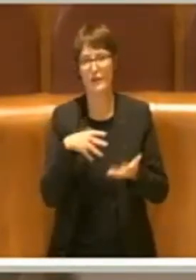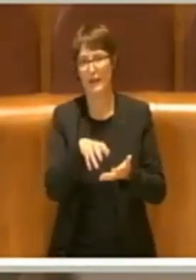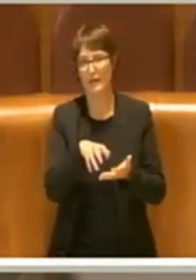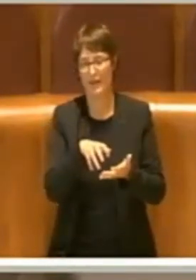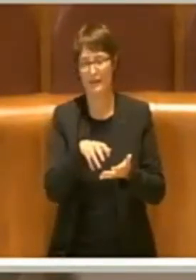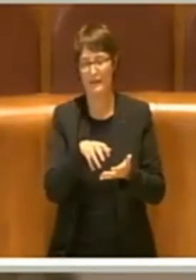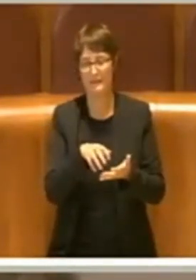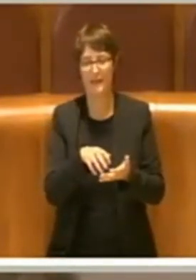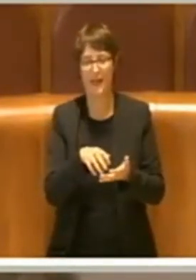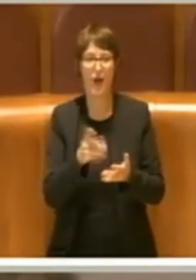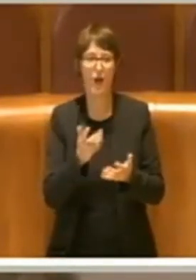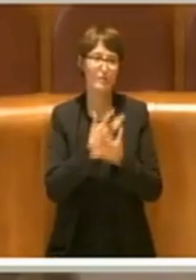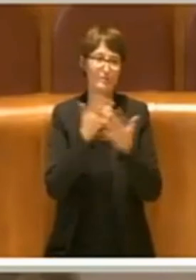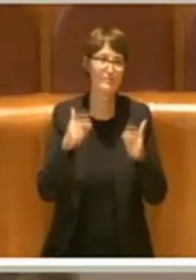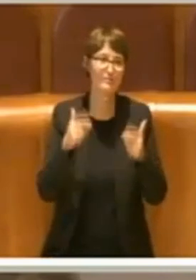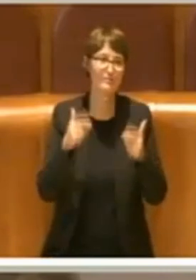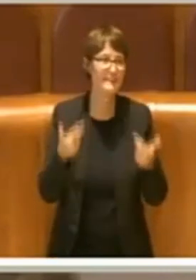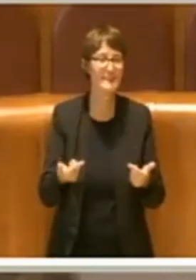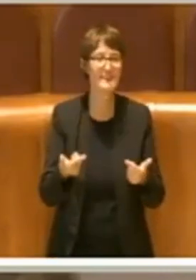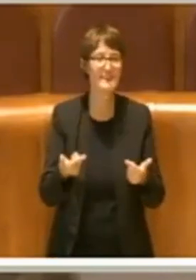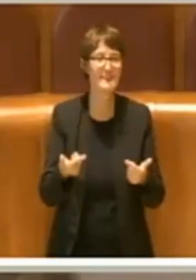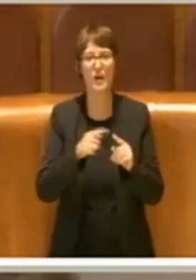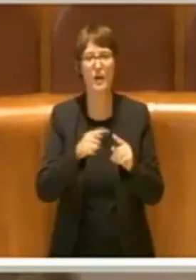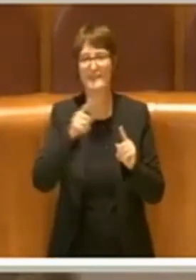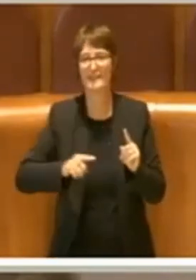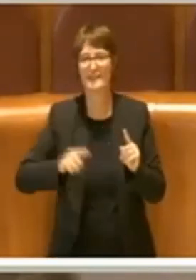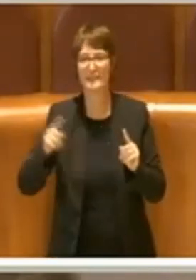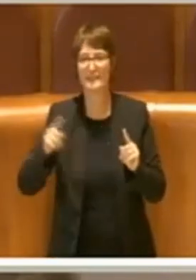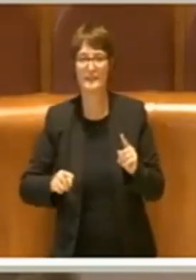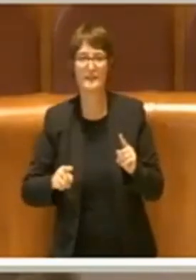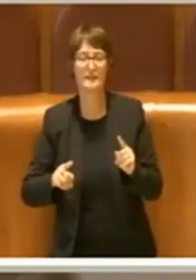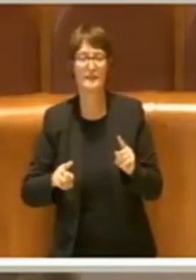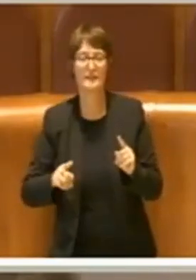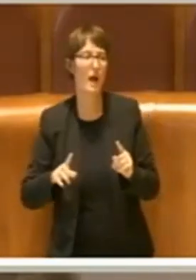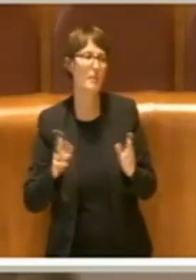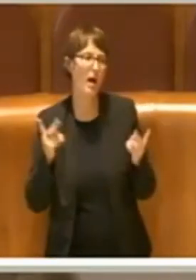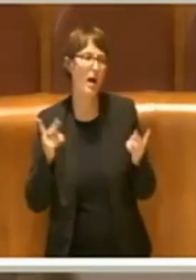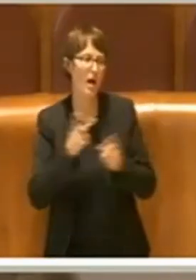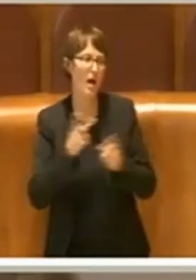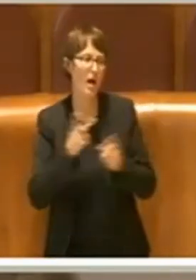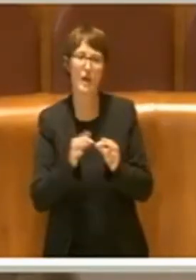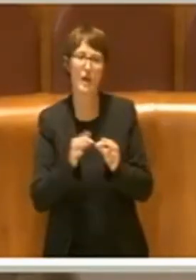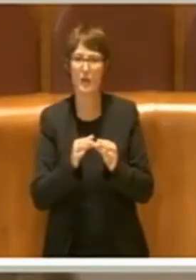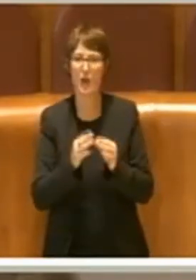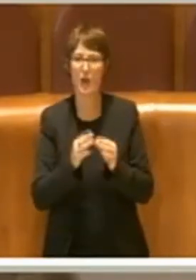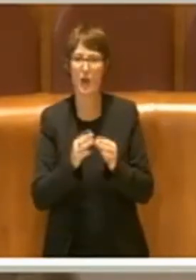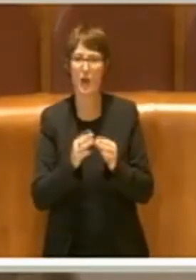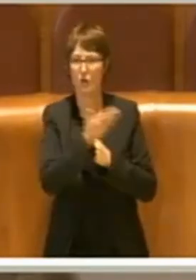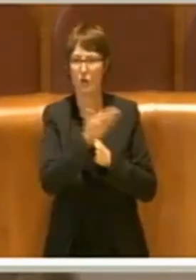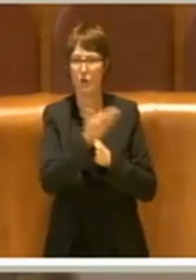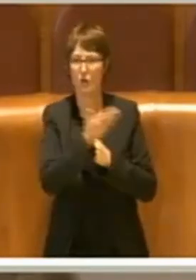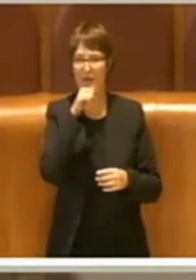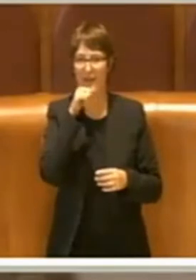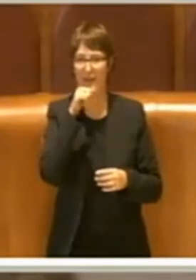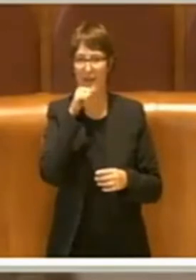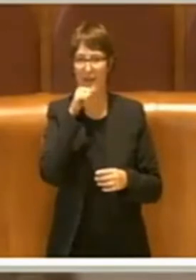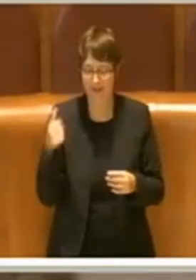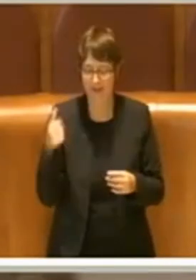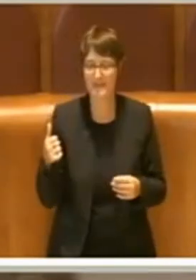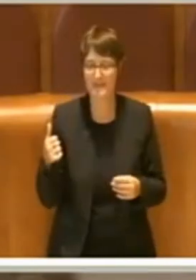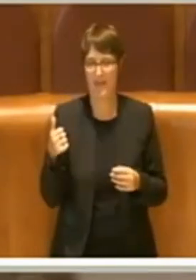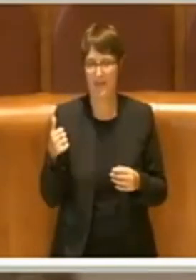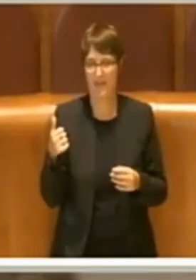dati statistici, poi mi trovo molto d'accordo su quello che ha detto la collega, ovviamente servono delle infrastrutture in questa città,